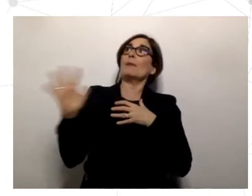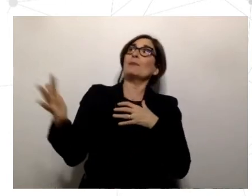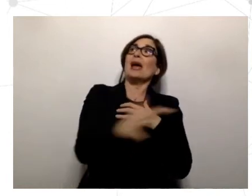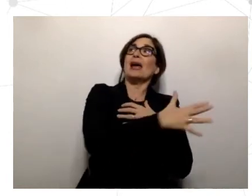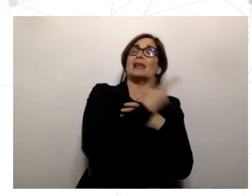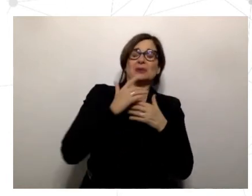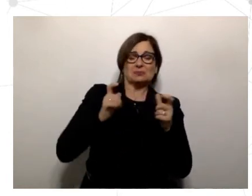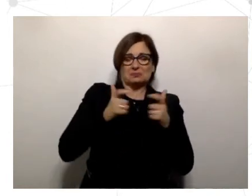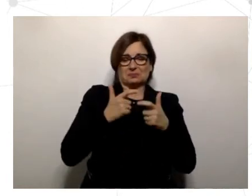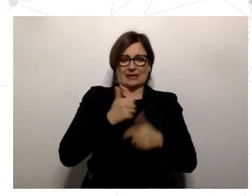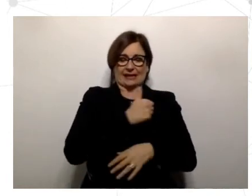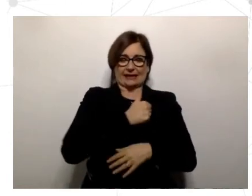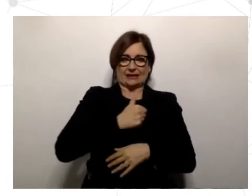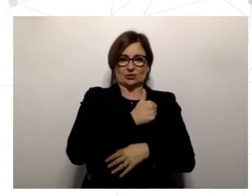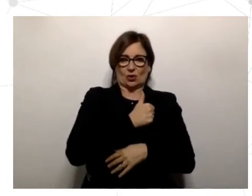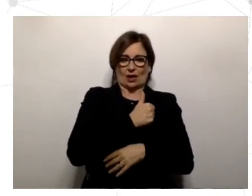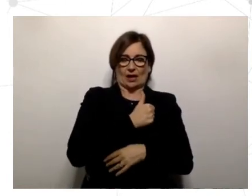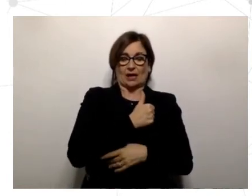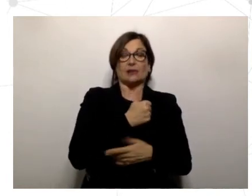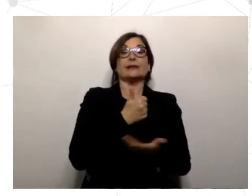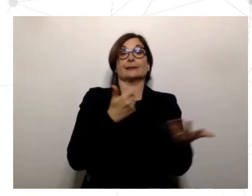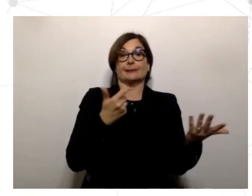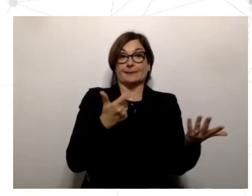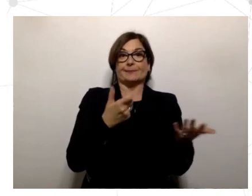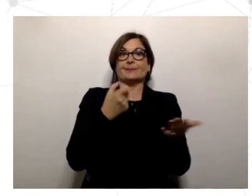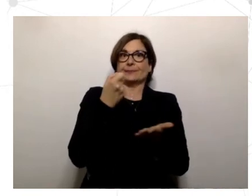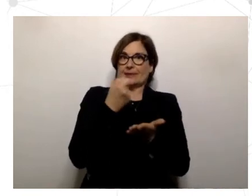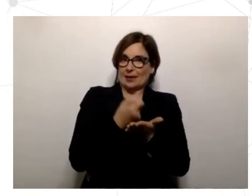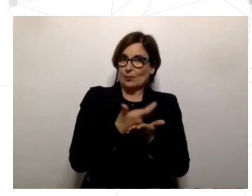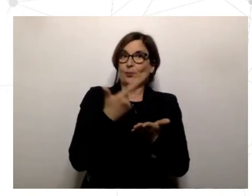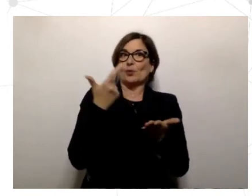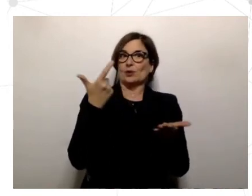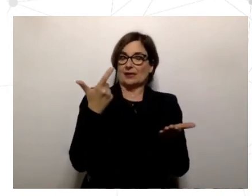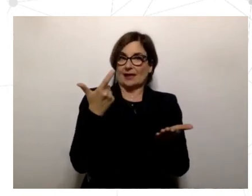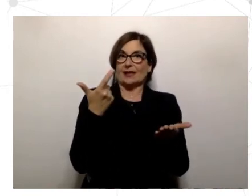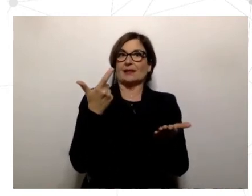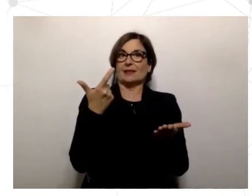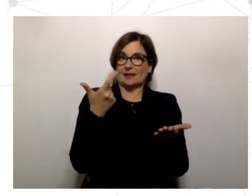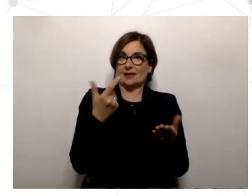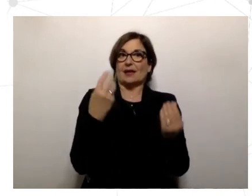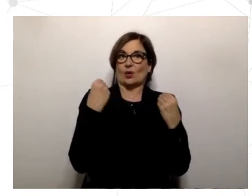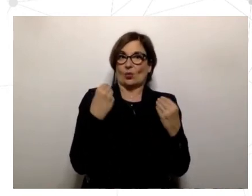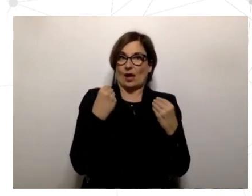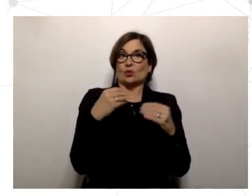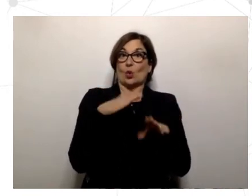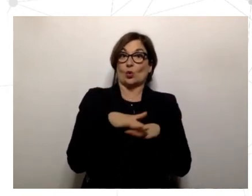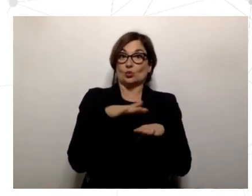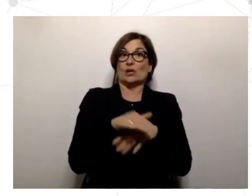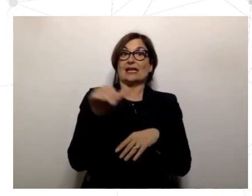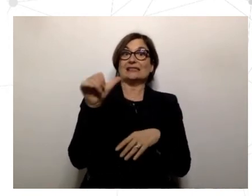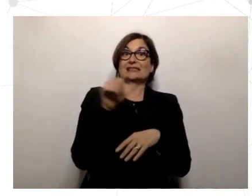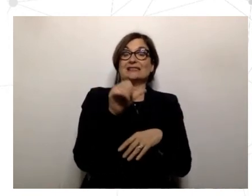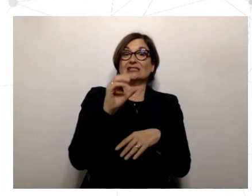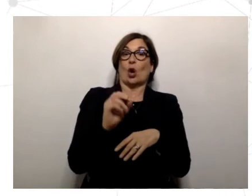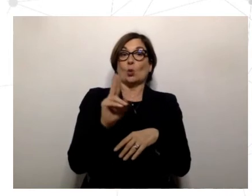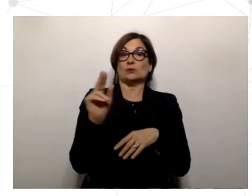dall'ambiente. Questo è importante, cioè è importante quando si utilizza Soundscape, oppure